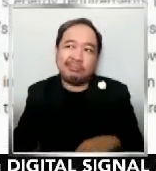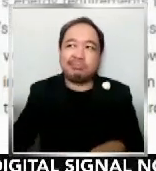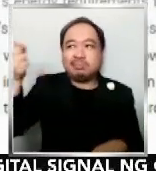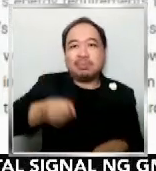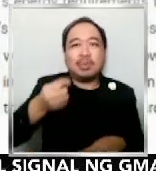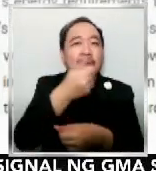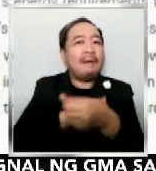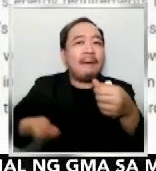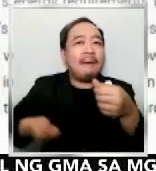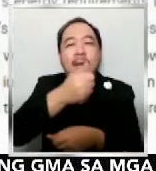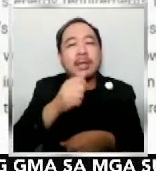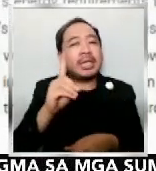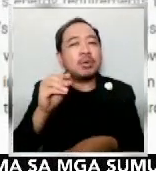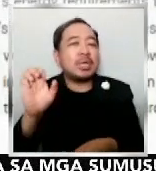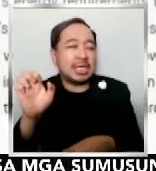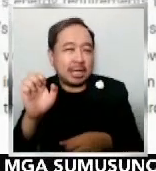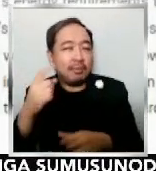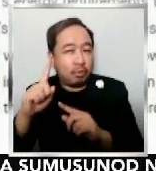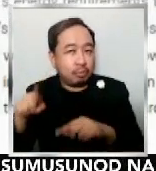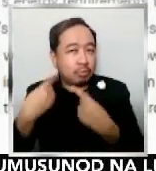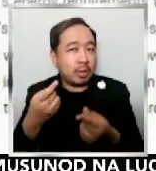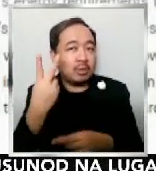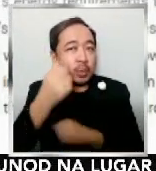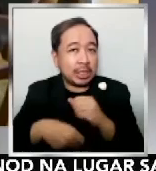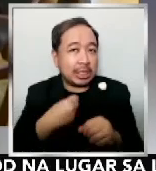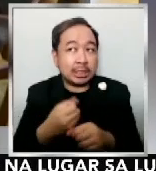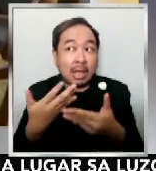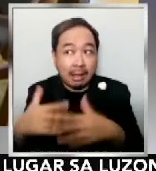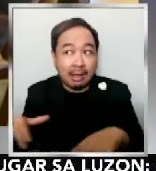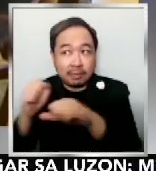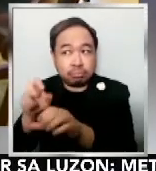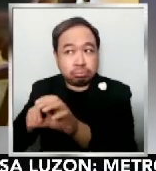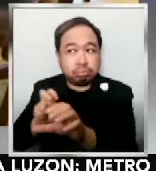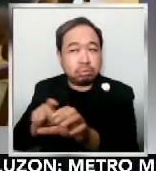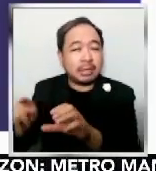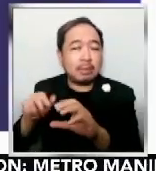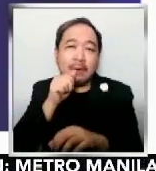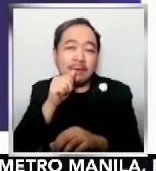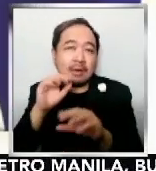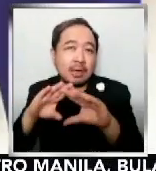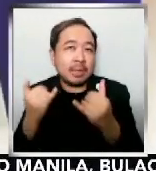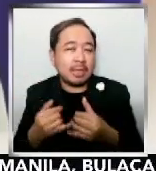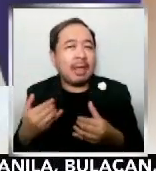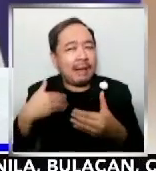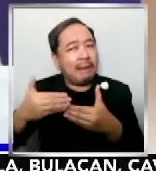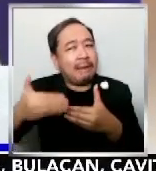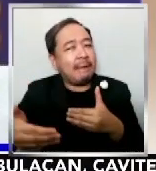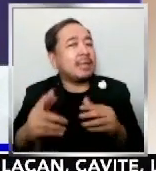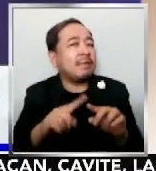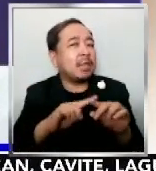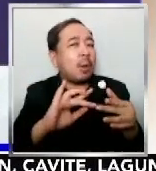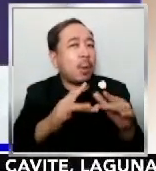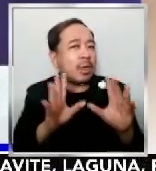energy secretary sa loob ng 2 taon matapos ang kanyang pag-alis sa kumpanya. Ilang virtual meetings pa raw ang pinangunahan ng Pangulo habang patuloy